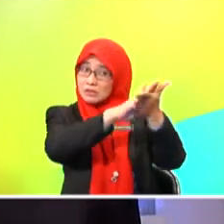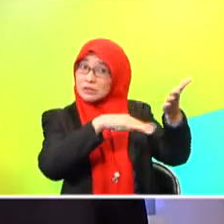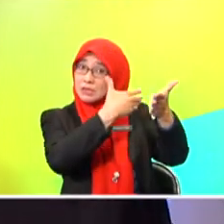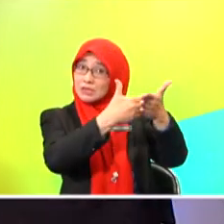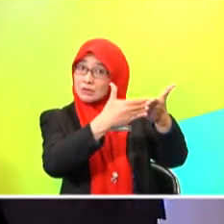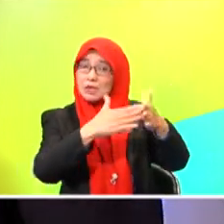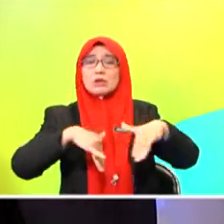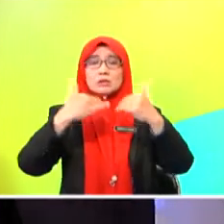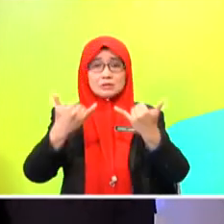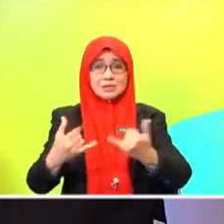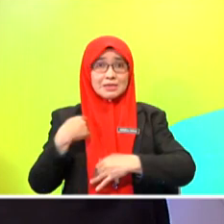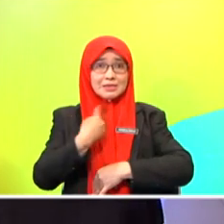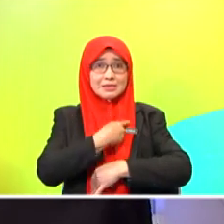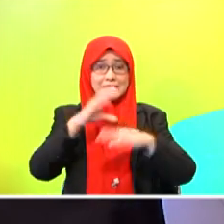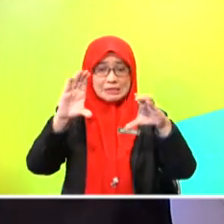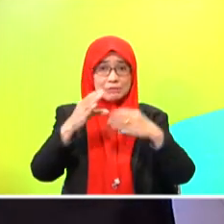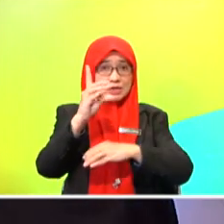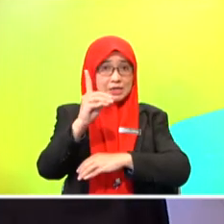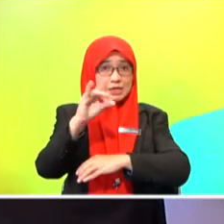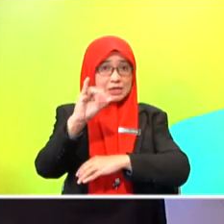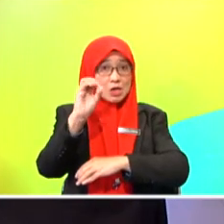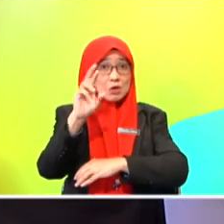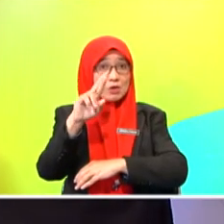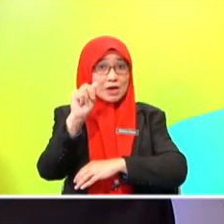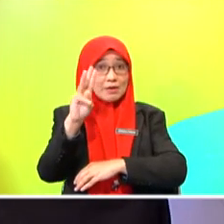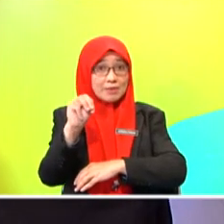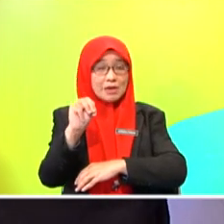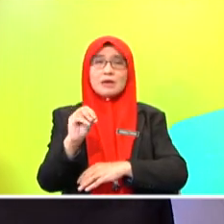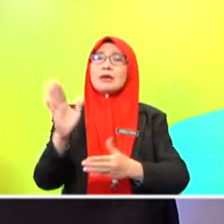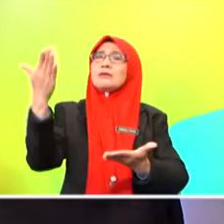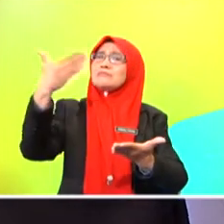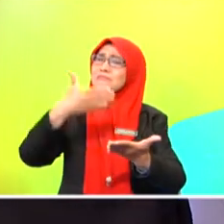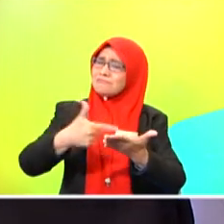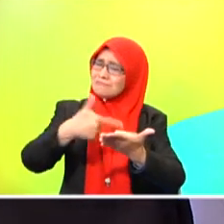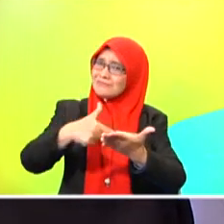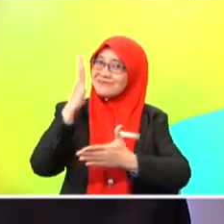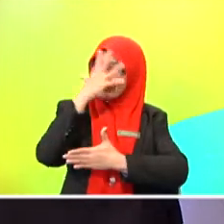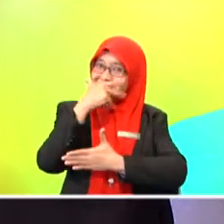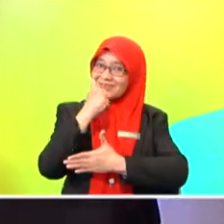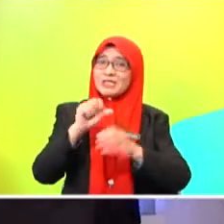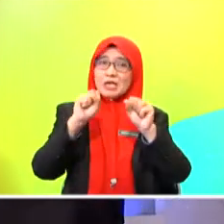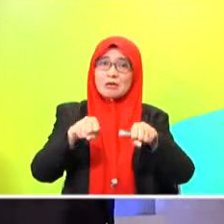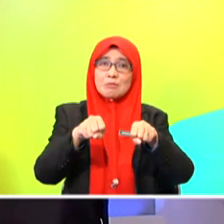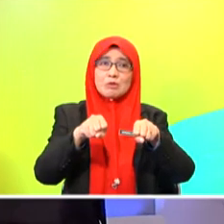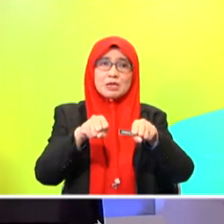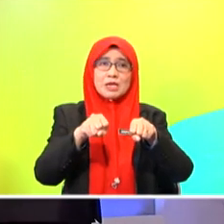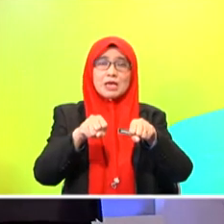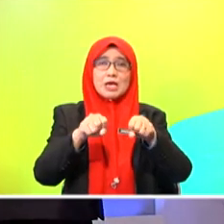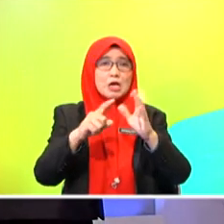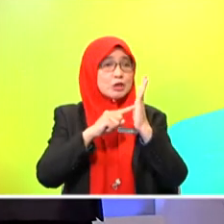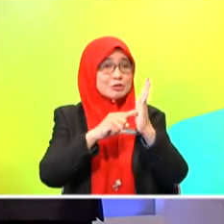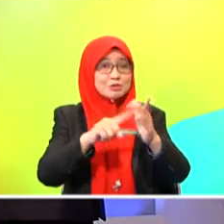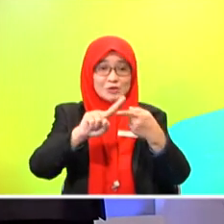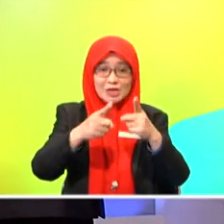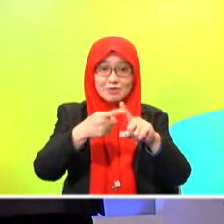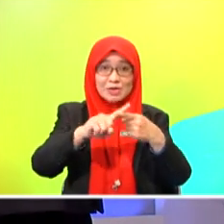Tetapi kali ini kita menggunakan diorama. Lebih menarik, jadi kita boleh paparkan untuk kawan-kawan di kelas. Okey, saya dah siap gunting dah, Ria. Okay,